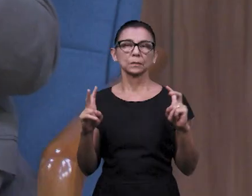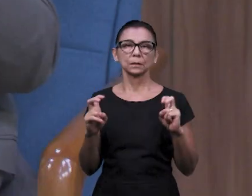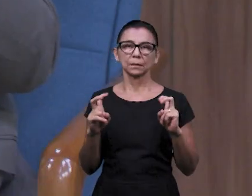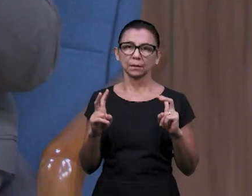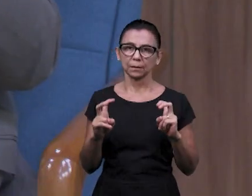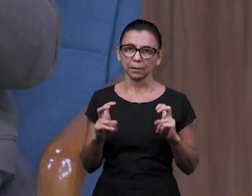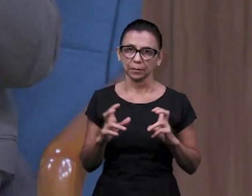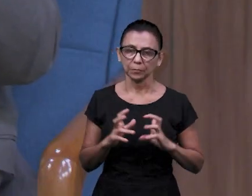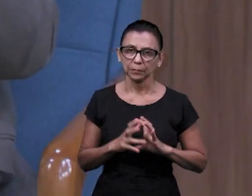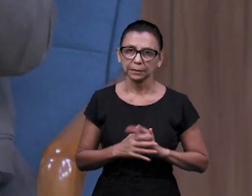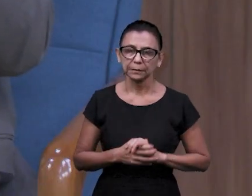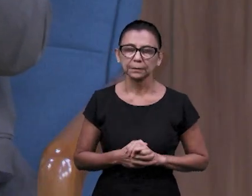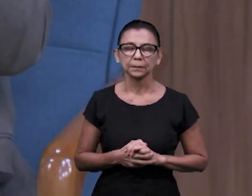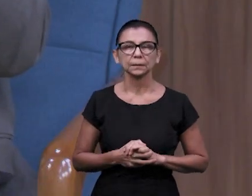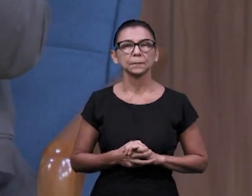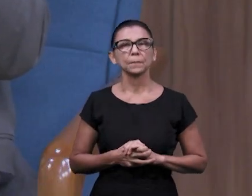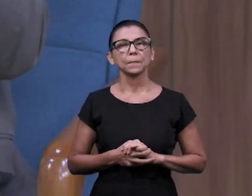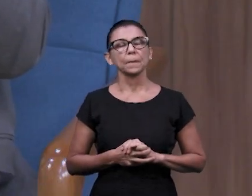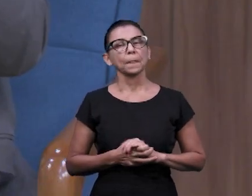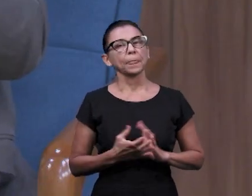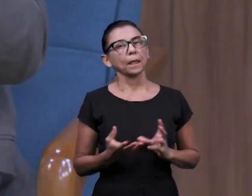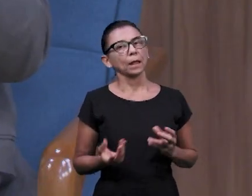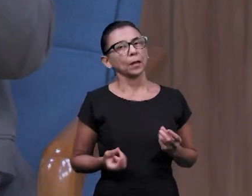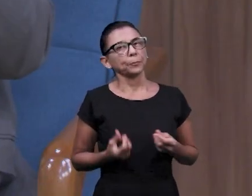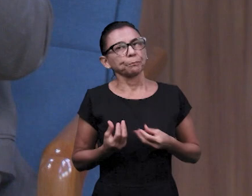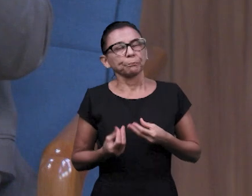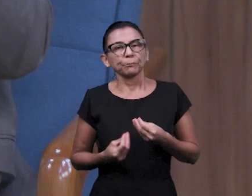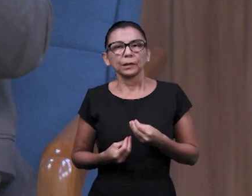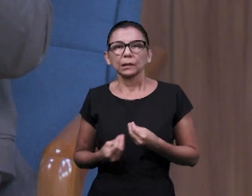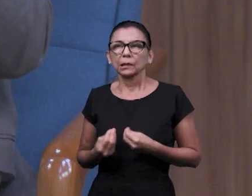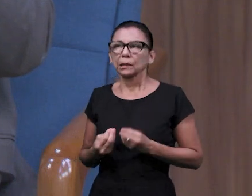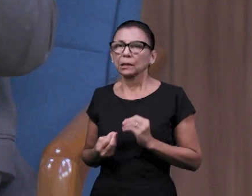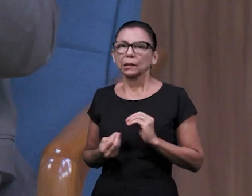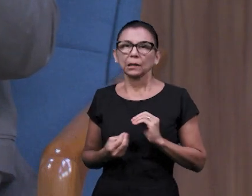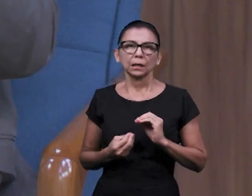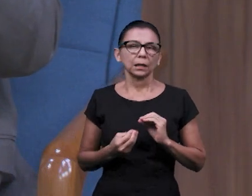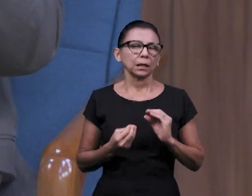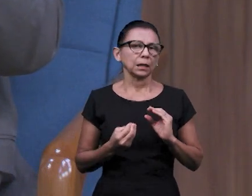donc, qui s'adressent à l'Église, qui est prête,